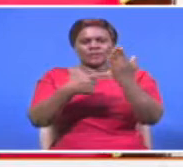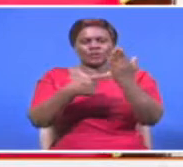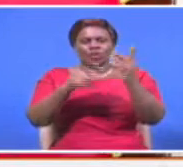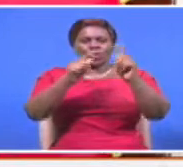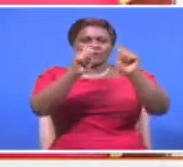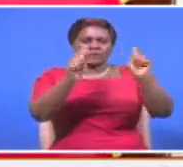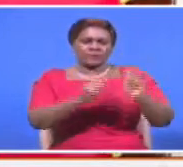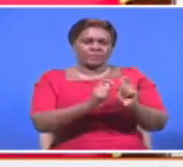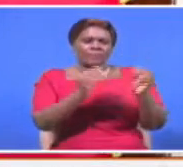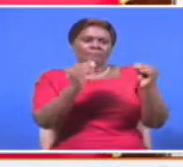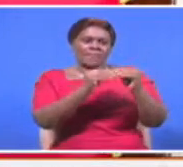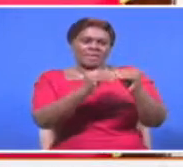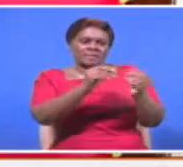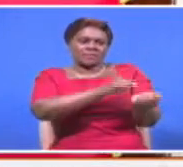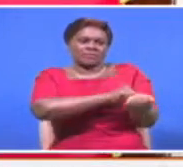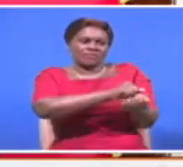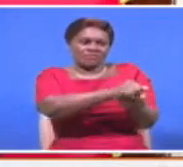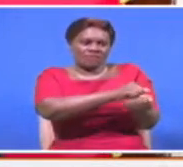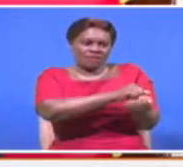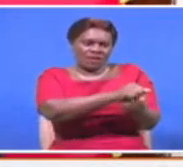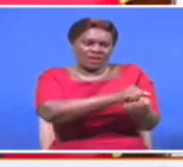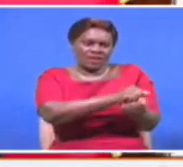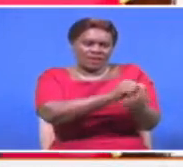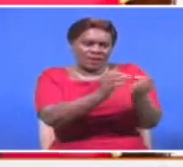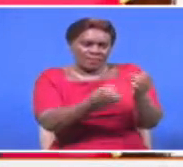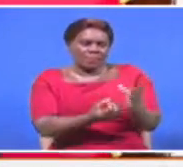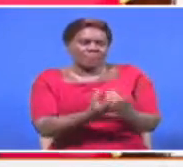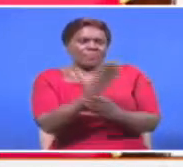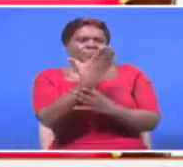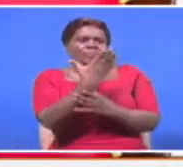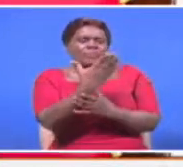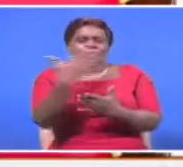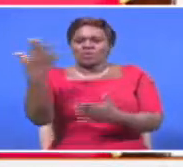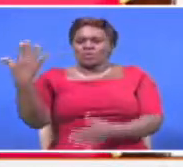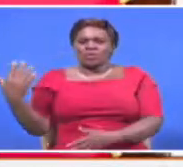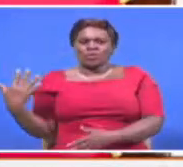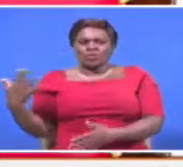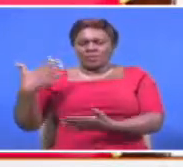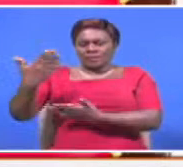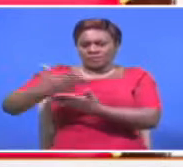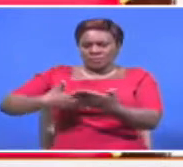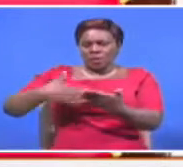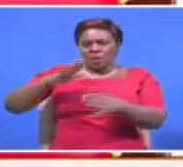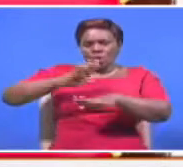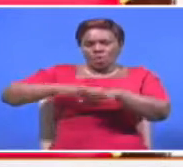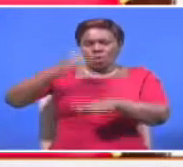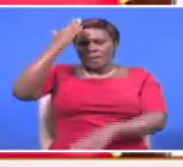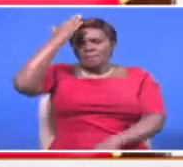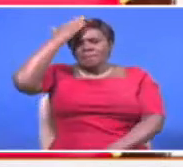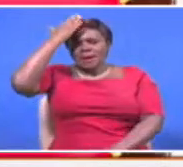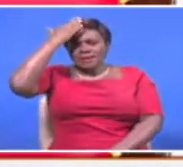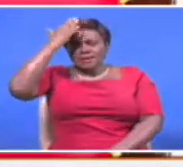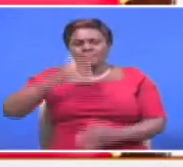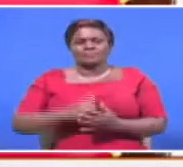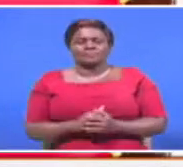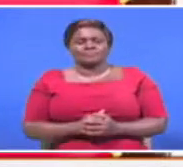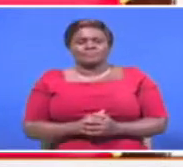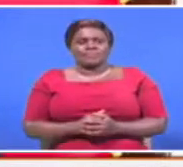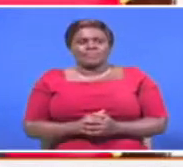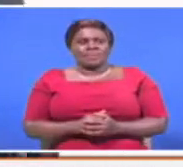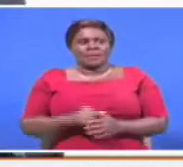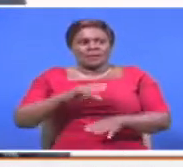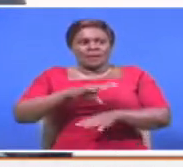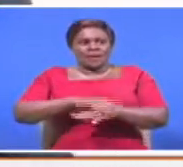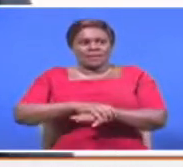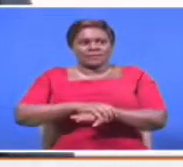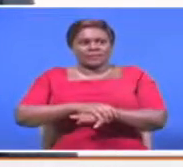by Friday and generate the necessary documents so that on Monday we get